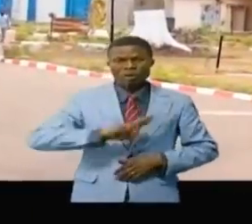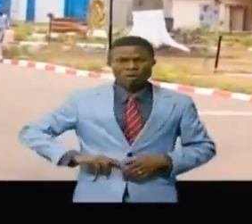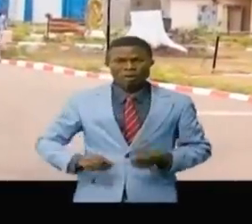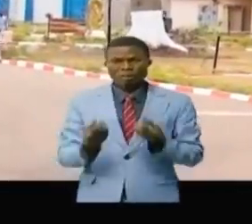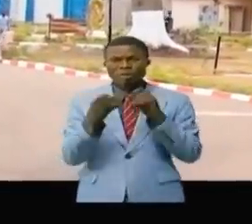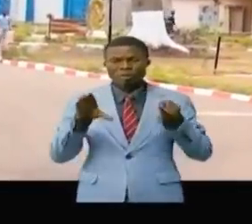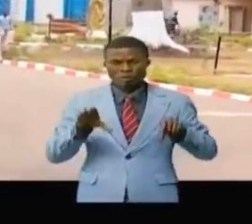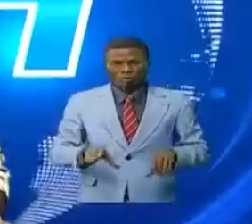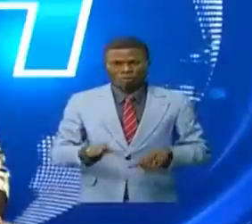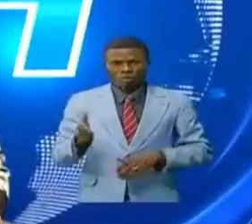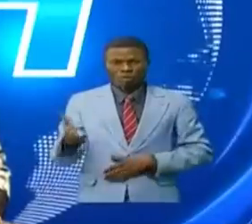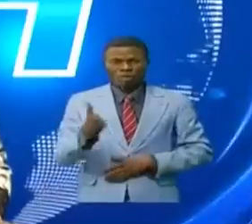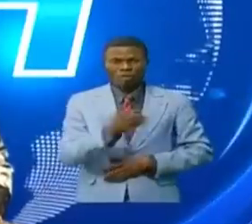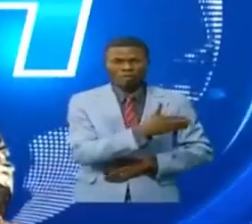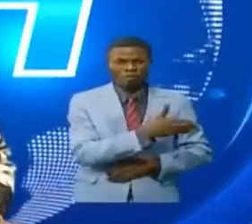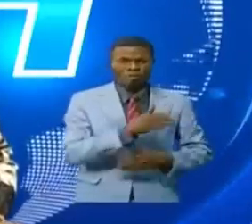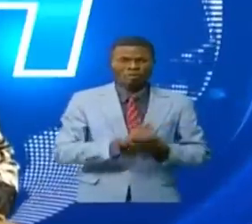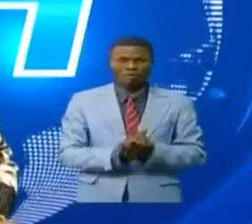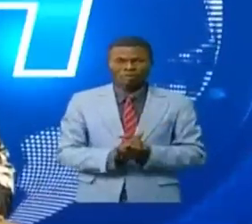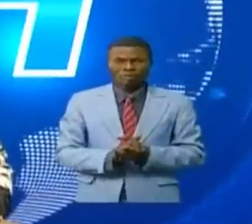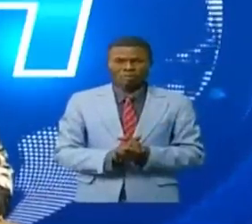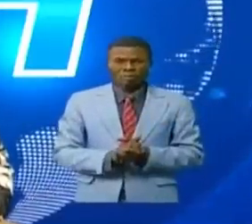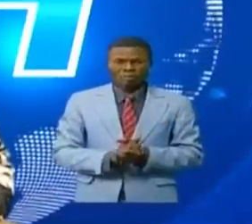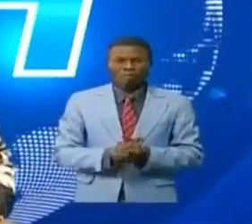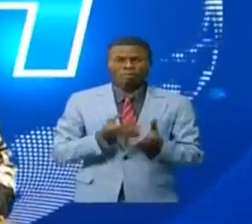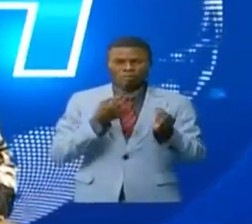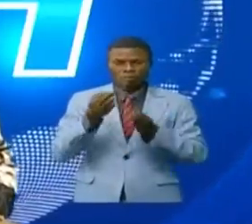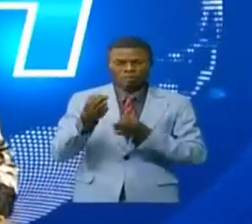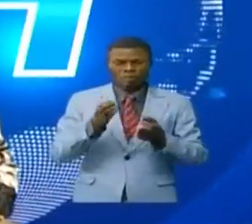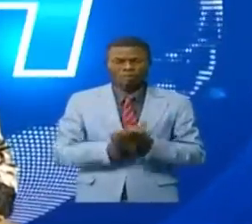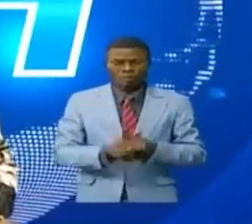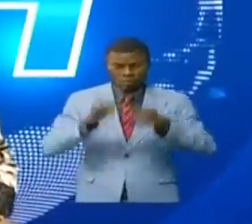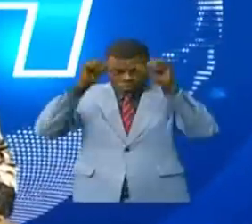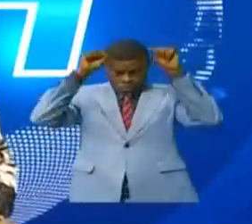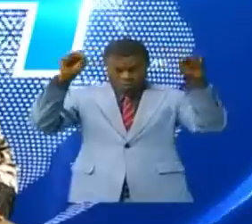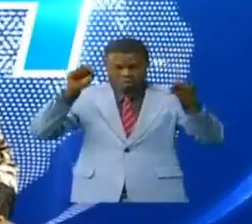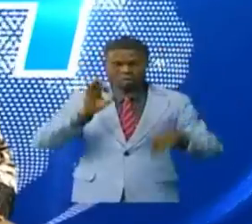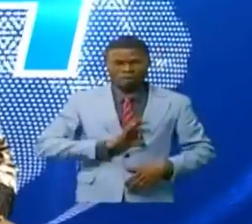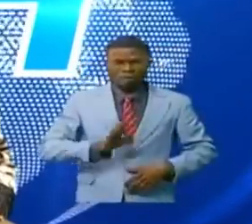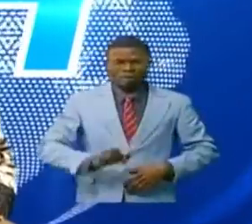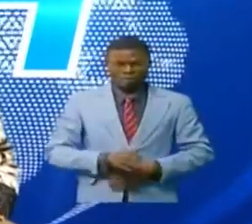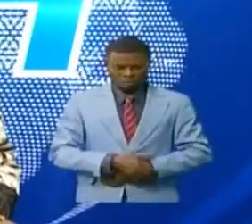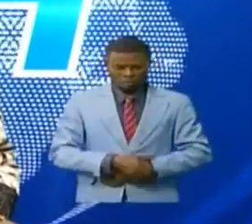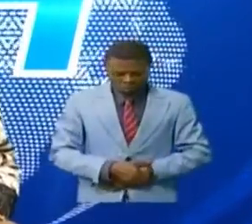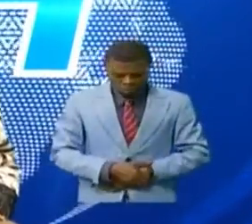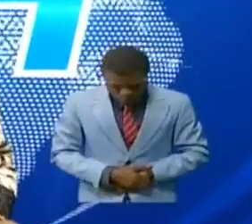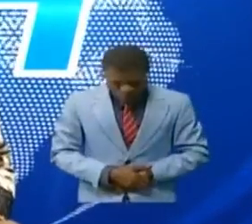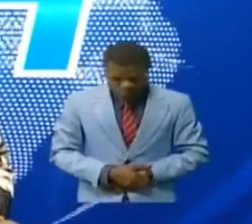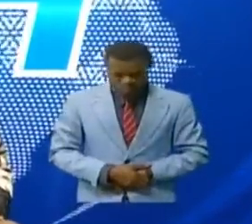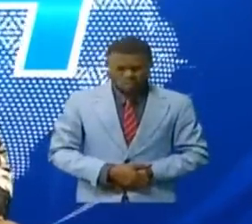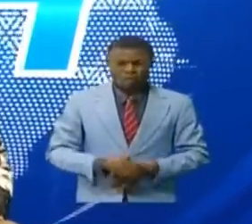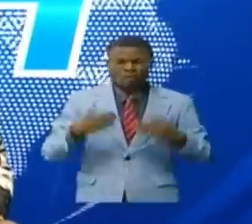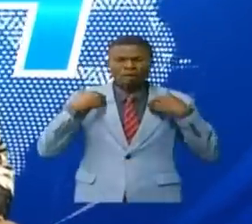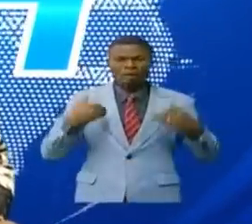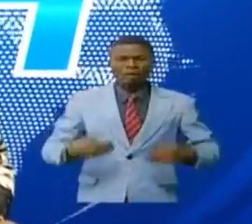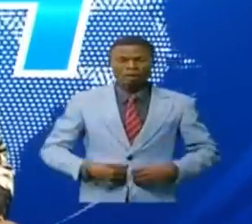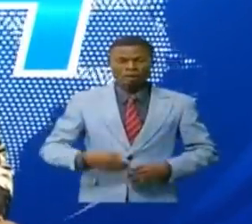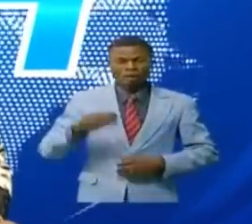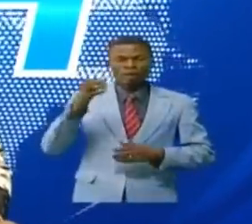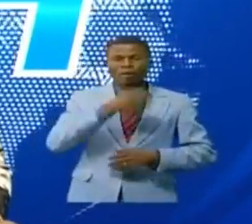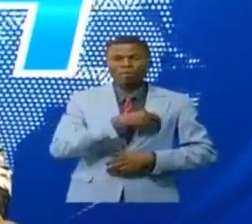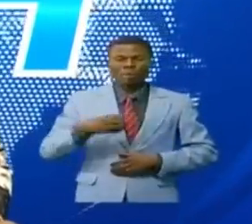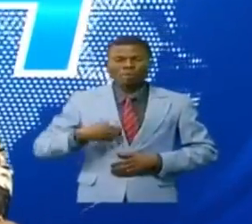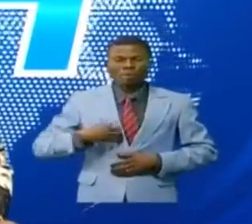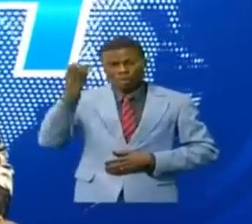Congo. On en vient maintenant au recueillement du président de la République devant la dépouille mortelle de Madame Adolphine